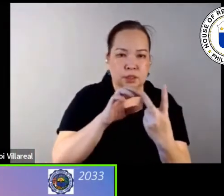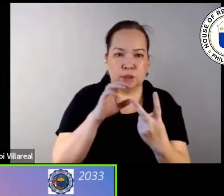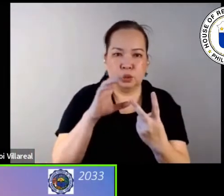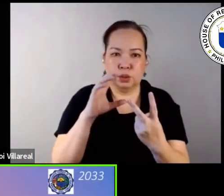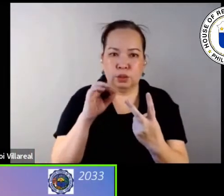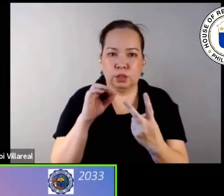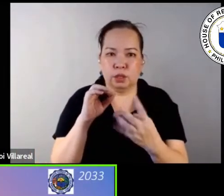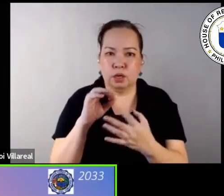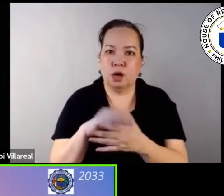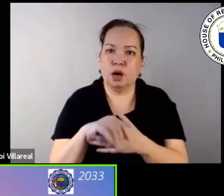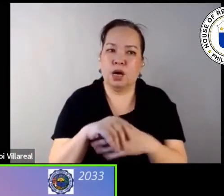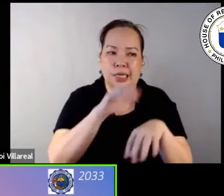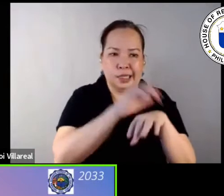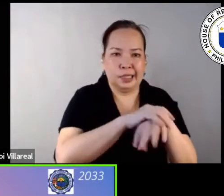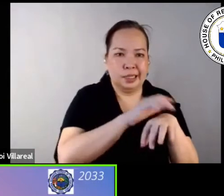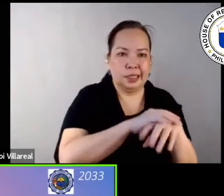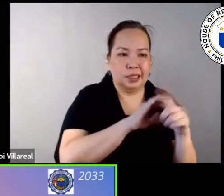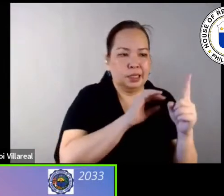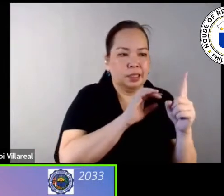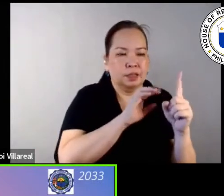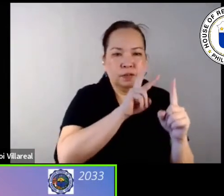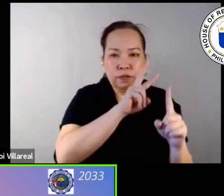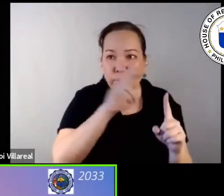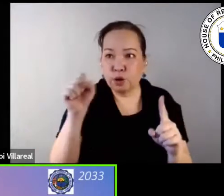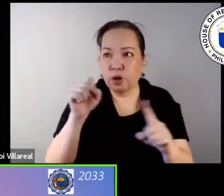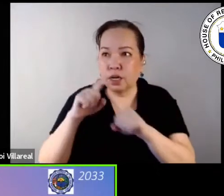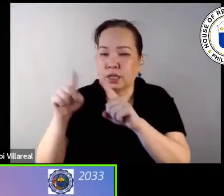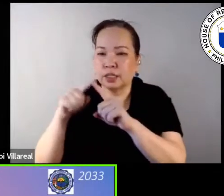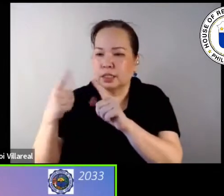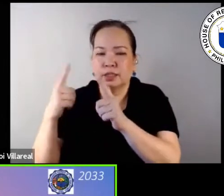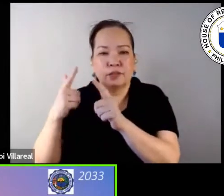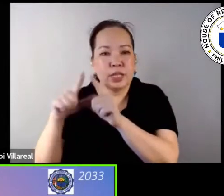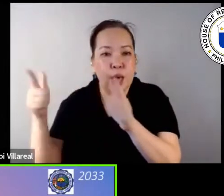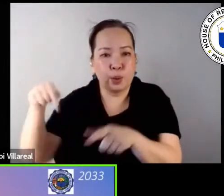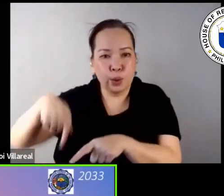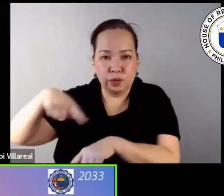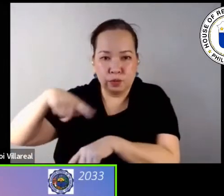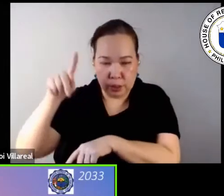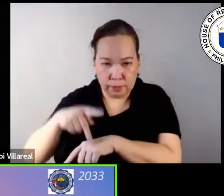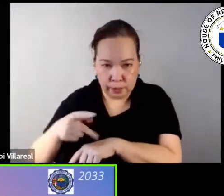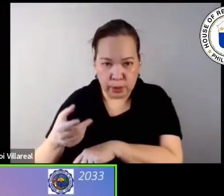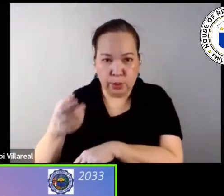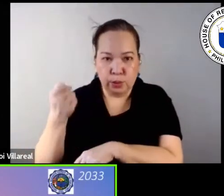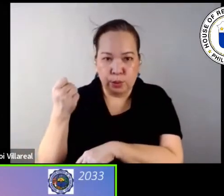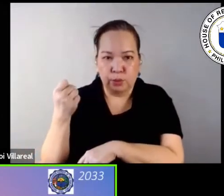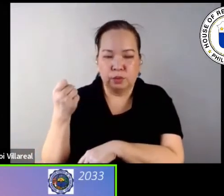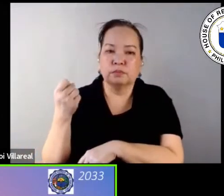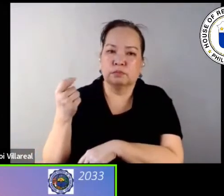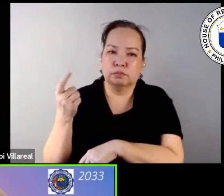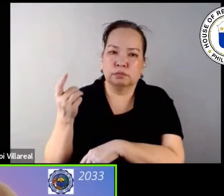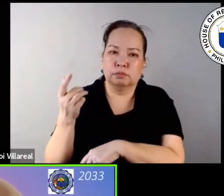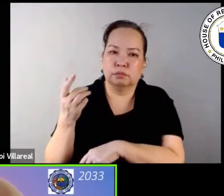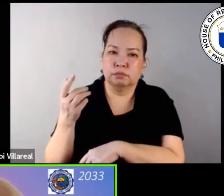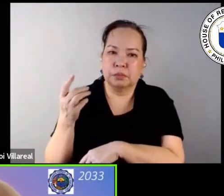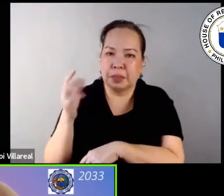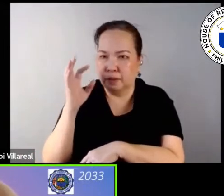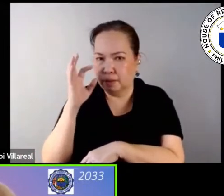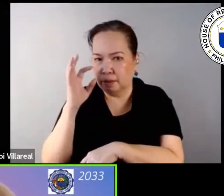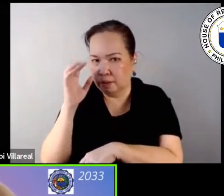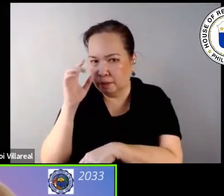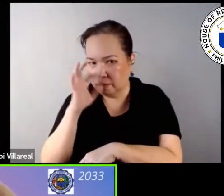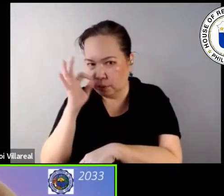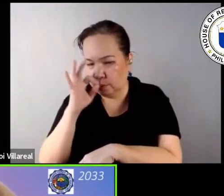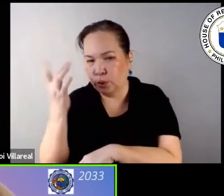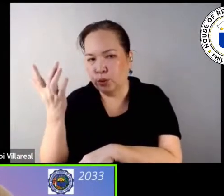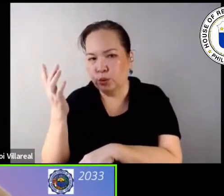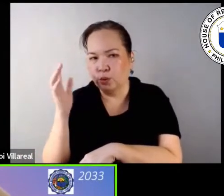wikang Filipino, no? Hiligaynon, Filipino at Filipino. At lumalabas po rito yung